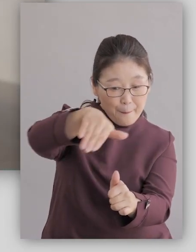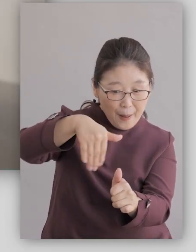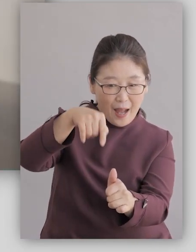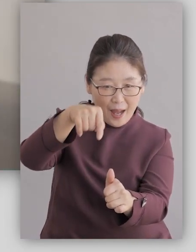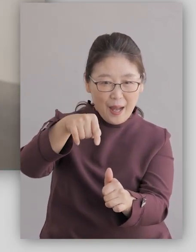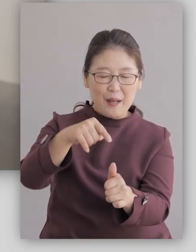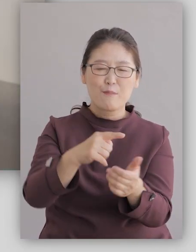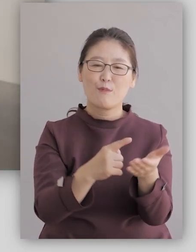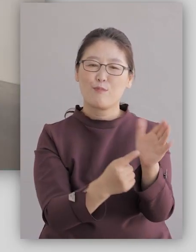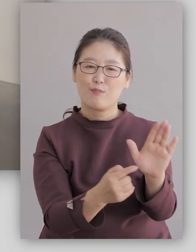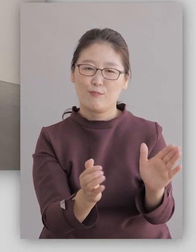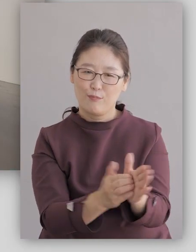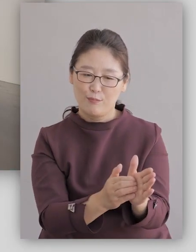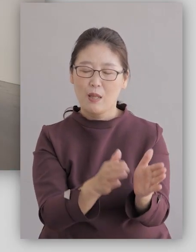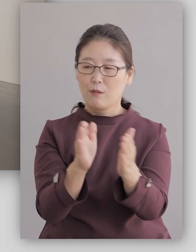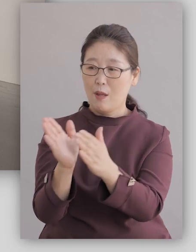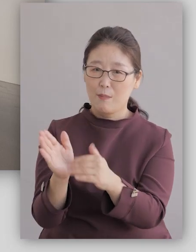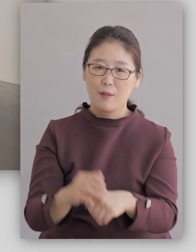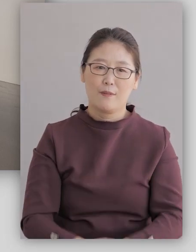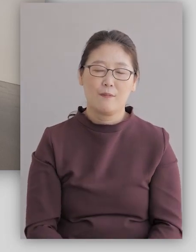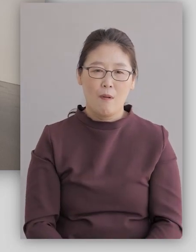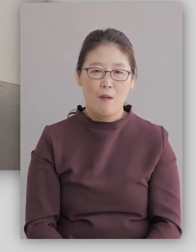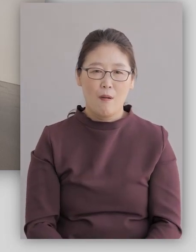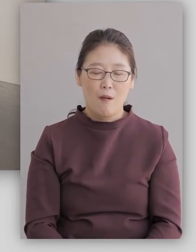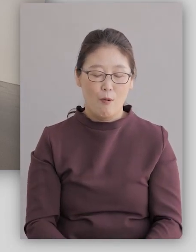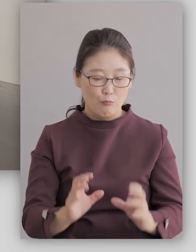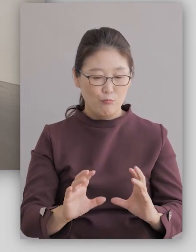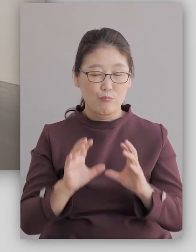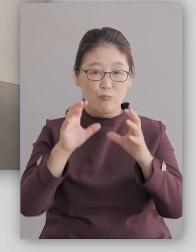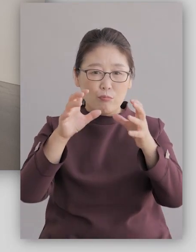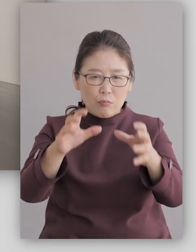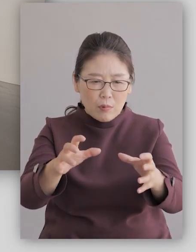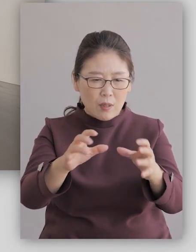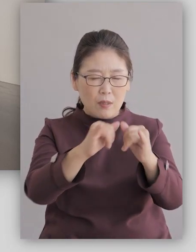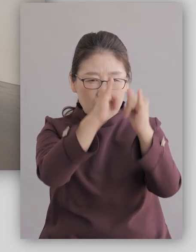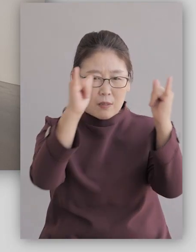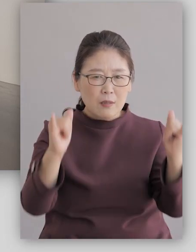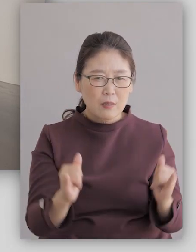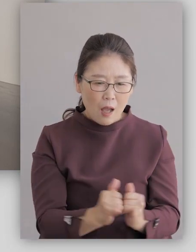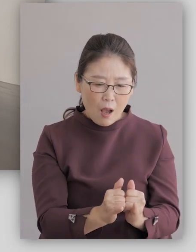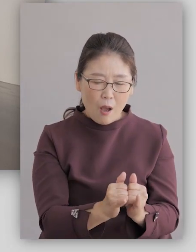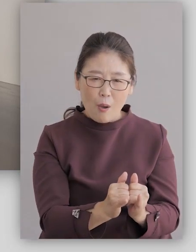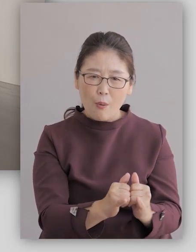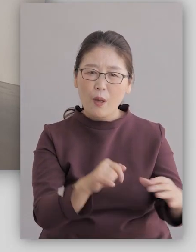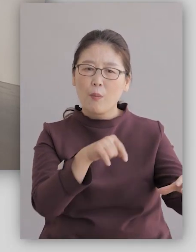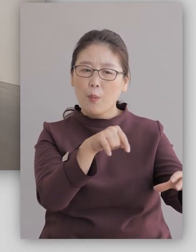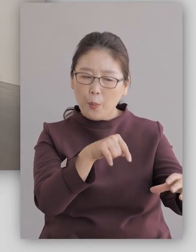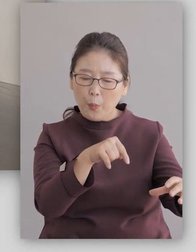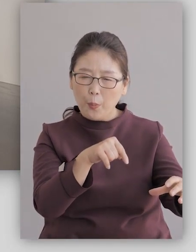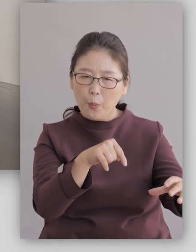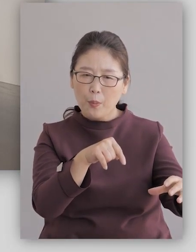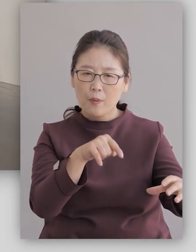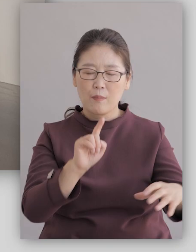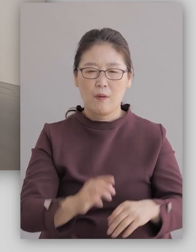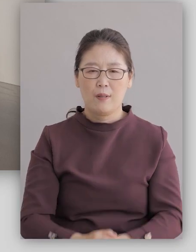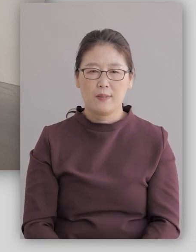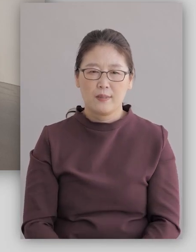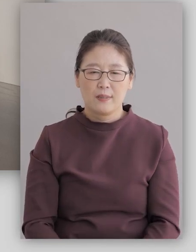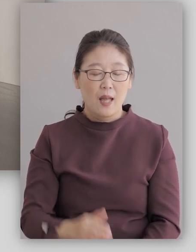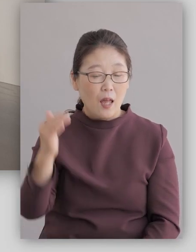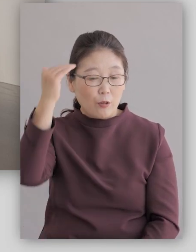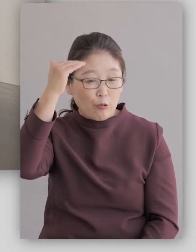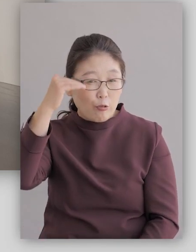선보였습니다. 그러나 또 한편으로 그 국제사회에서의 한국 문화와의 이런